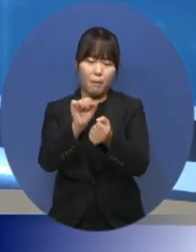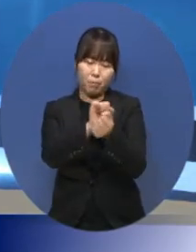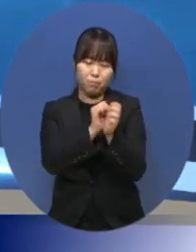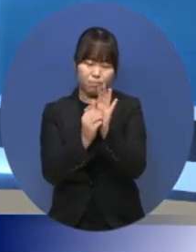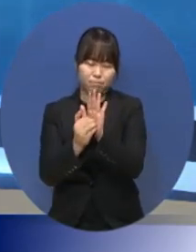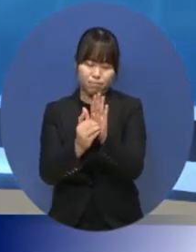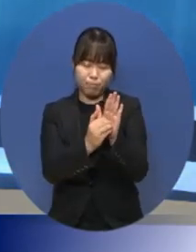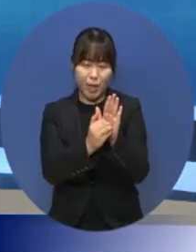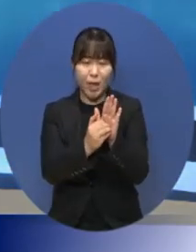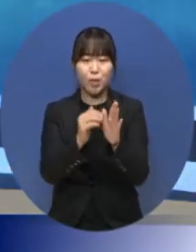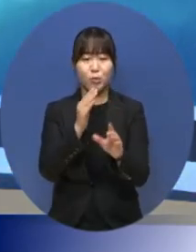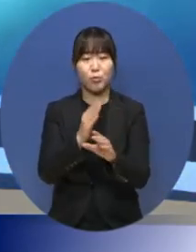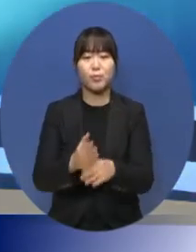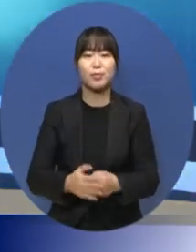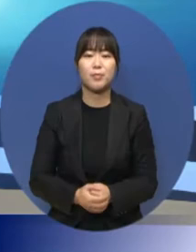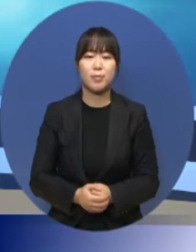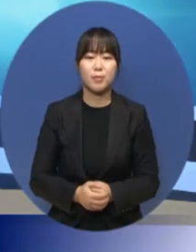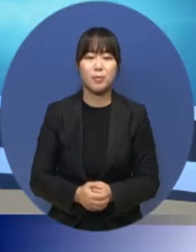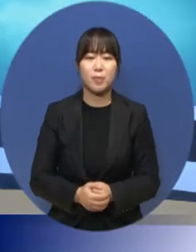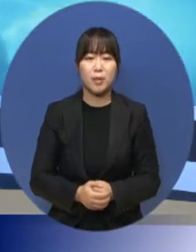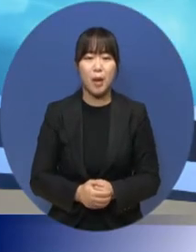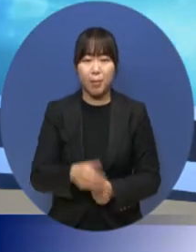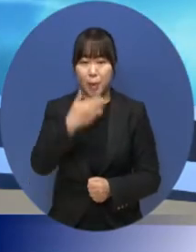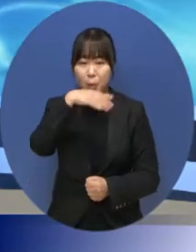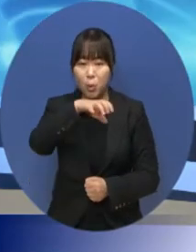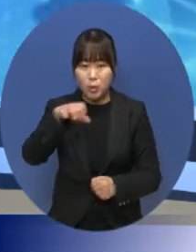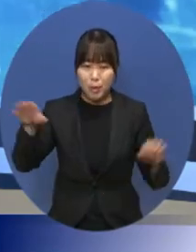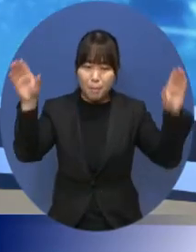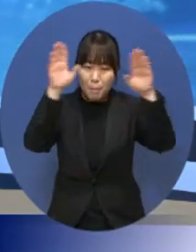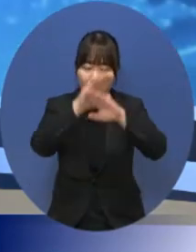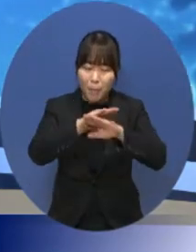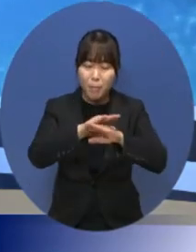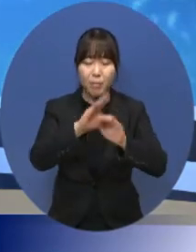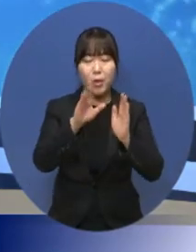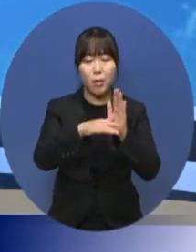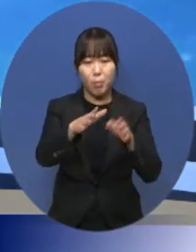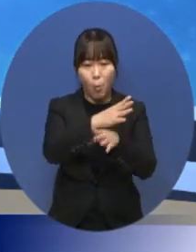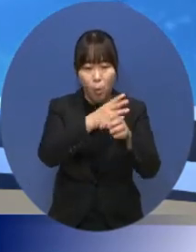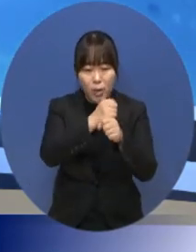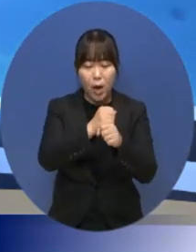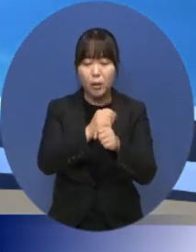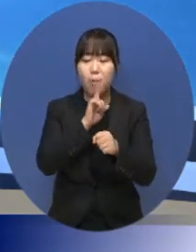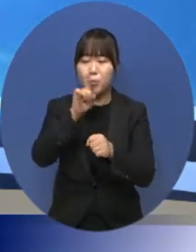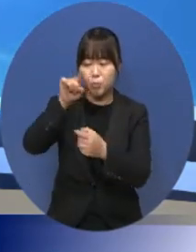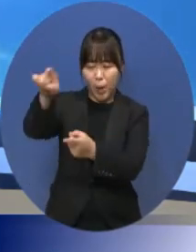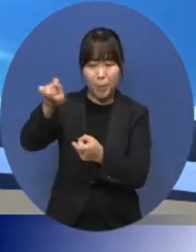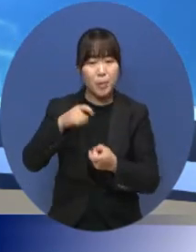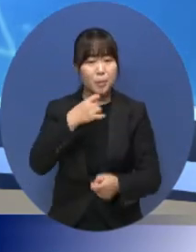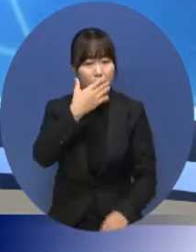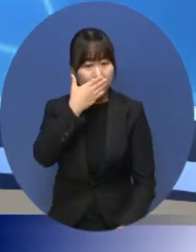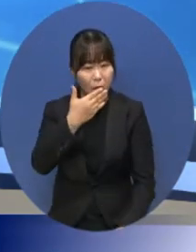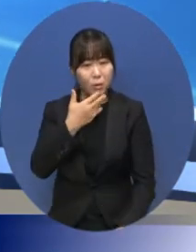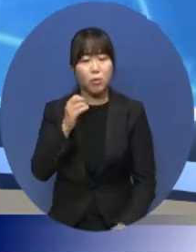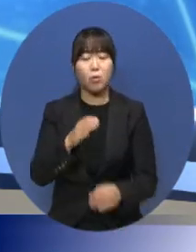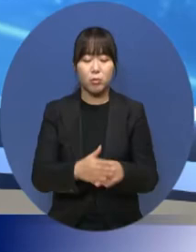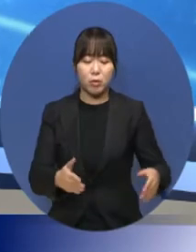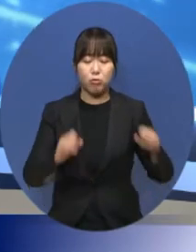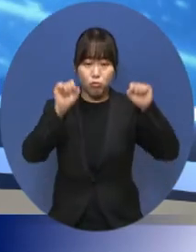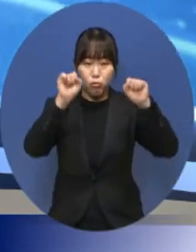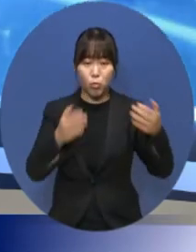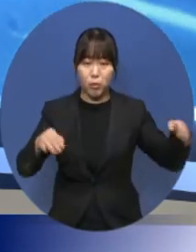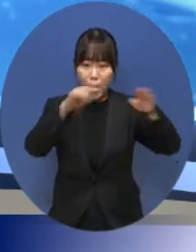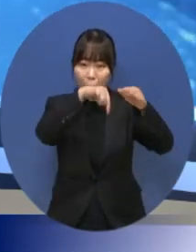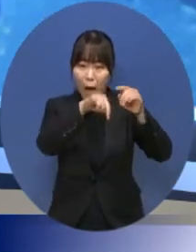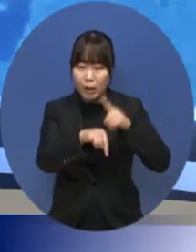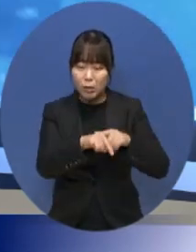조치를 실시하기로 했는데요. 음식점 등은 야간 시간 포장과 배달만 가능하고 실내 체육시설은